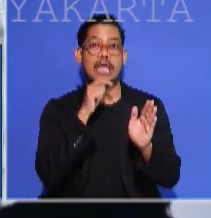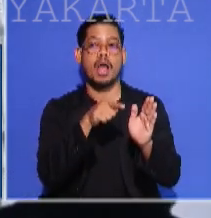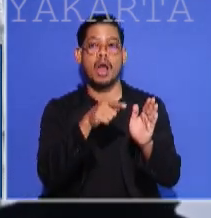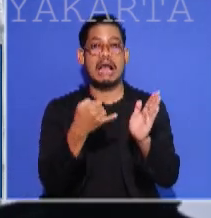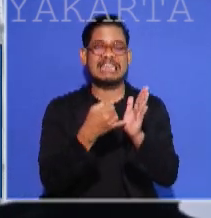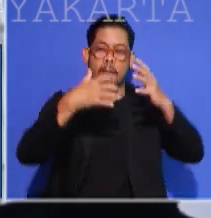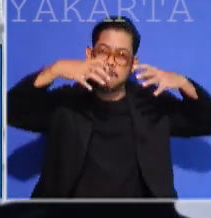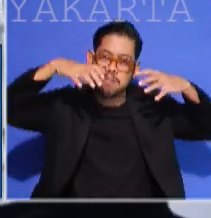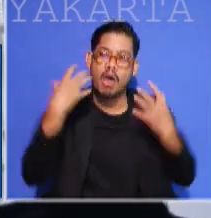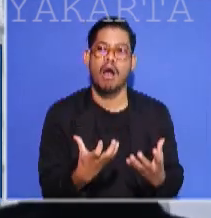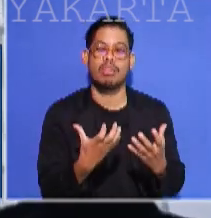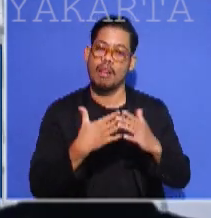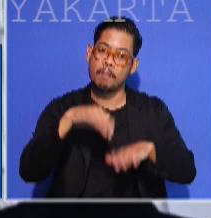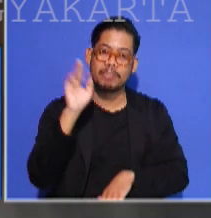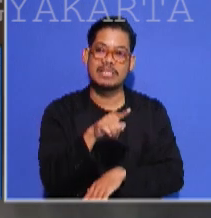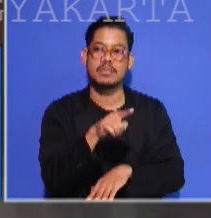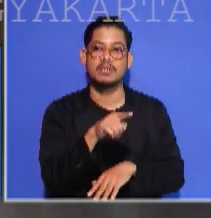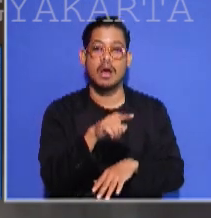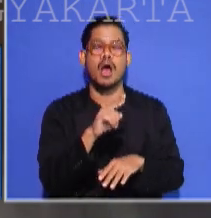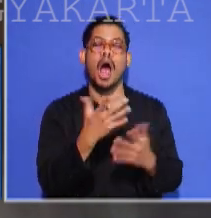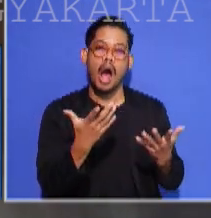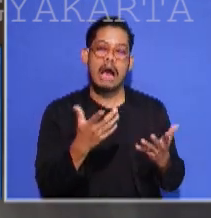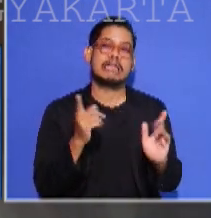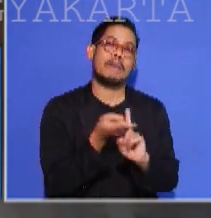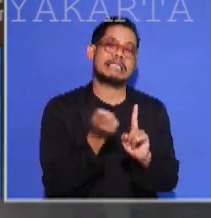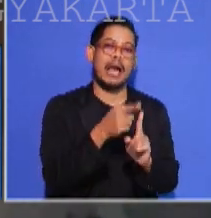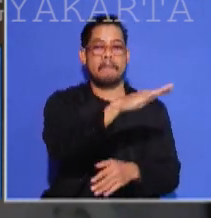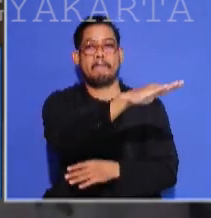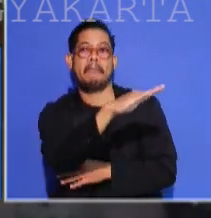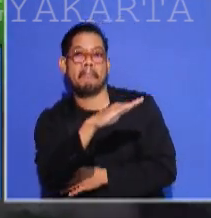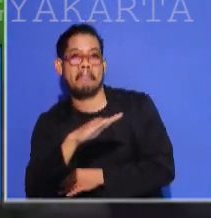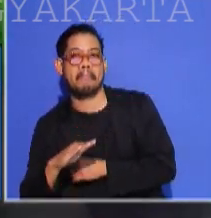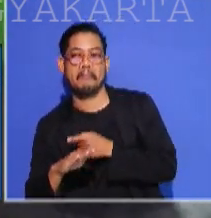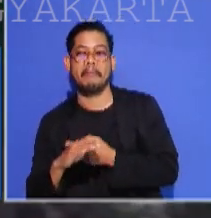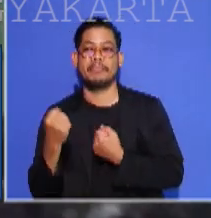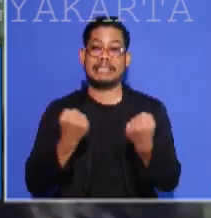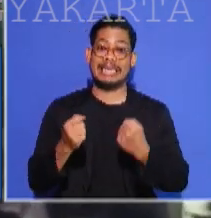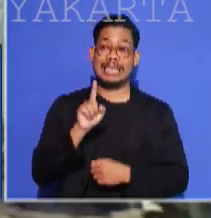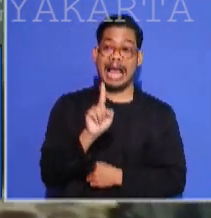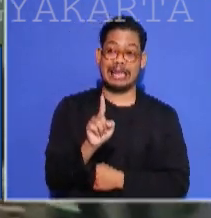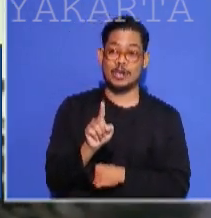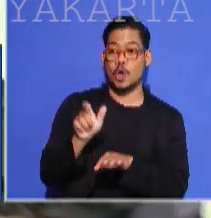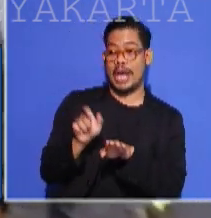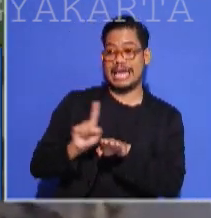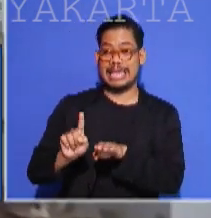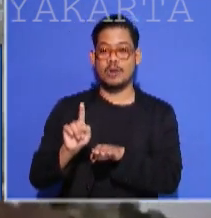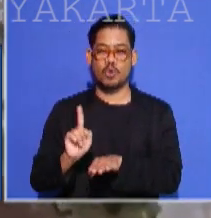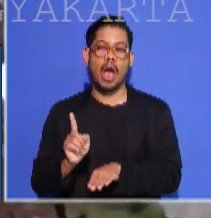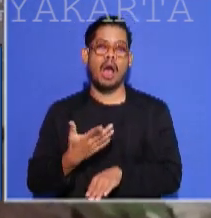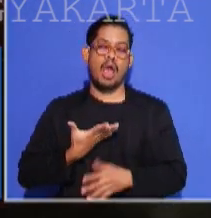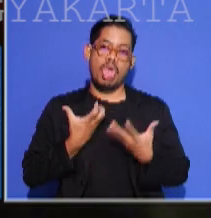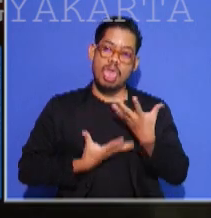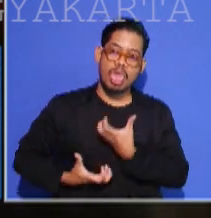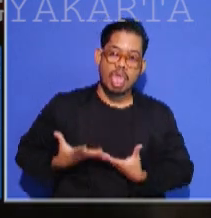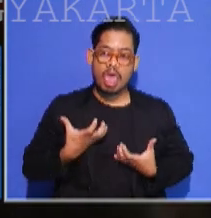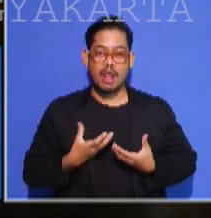menimpa rumah insiden ini menyebabkan sopir dan satu penumpang terluka sehingga harus dirujuk ke RSU PKU Muhammadiyah